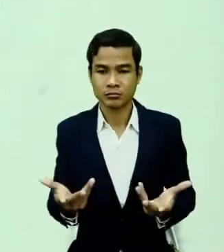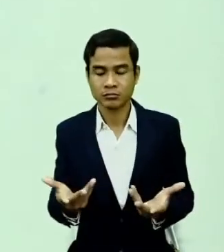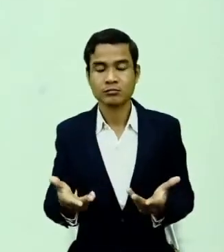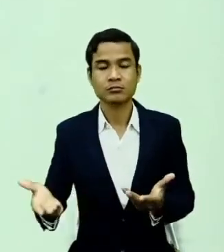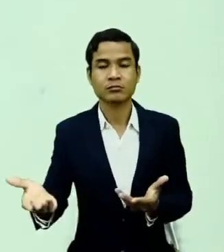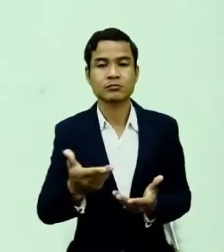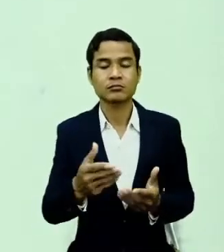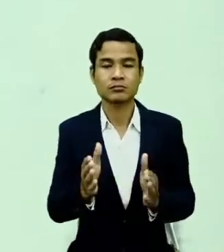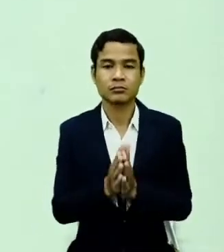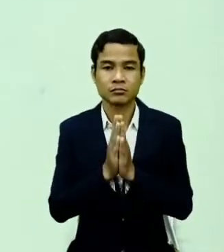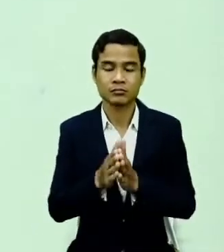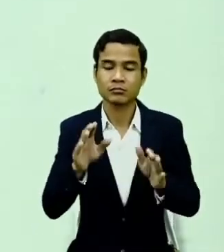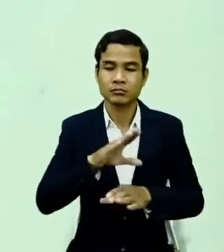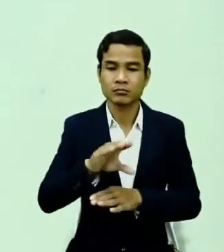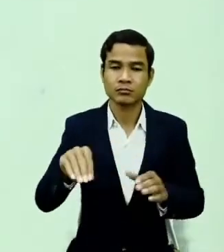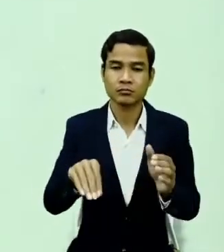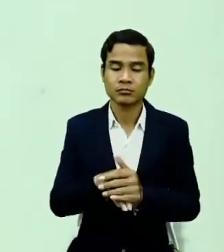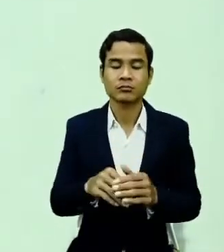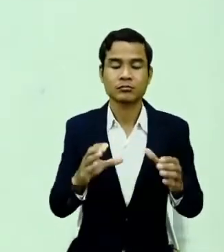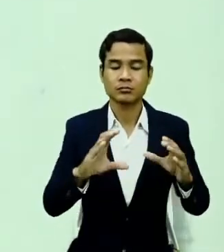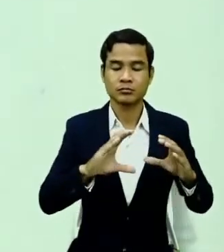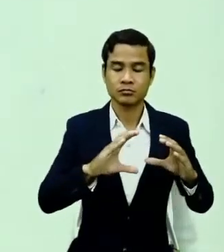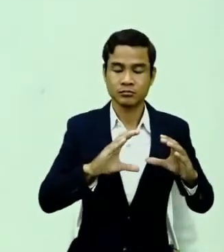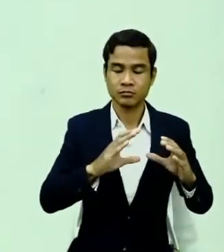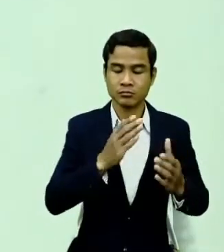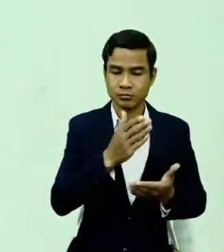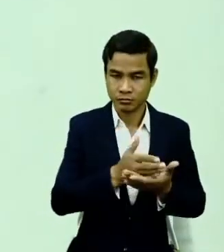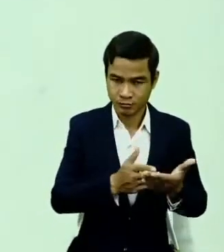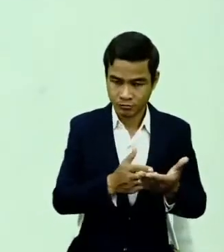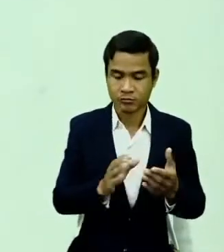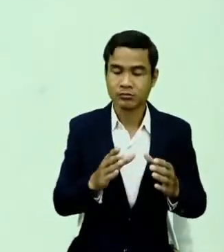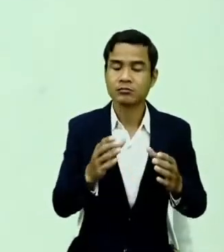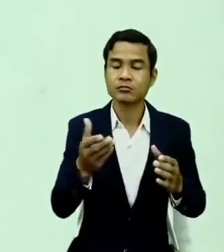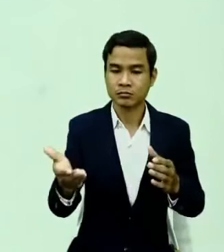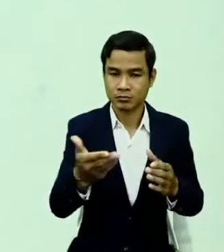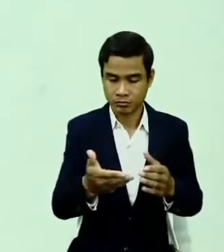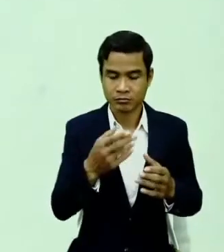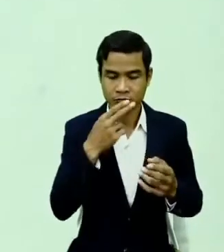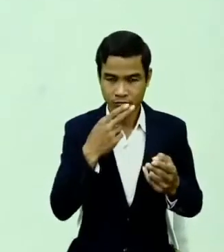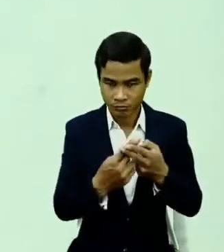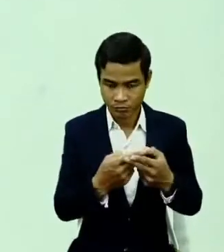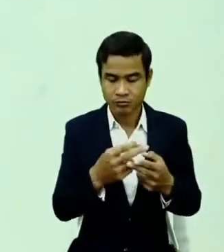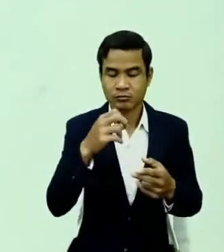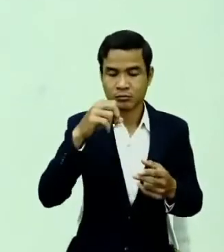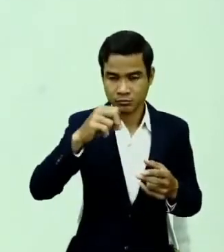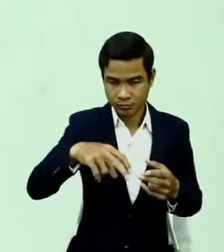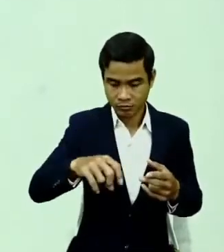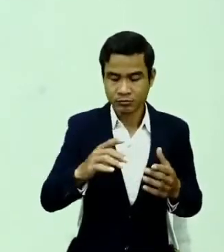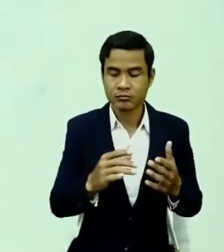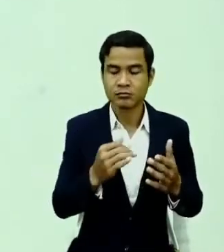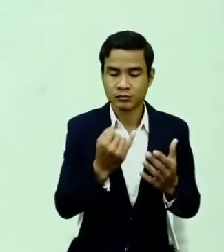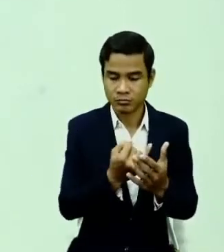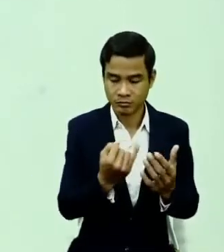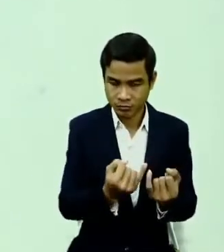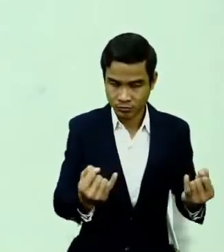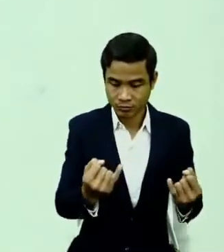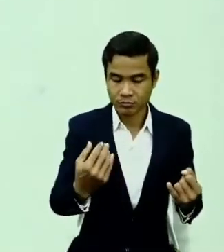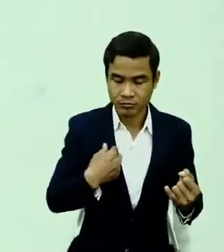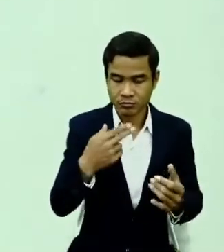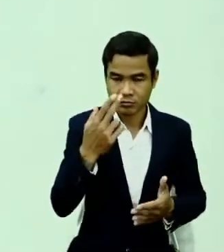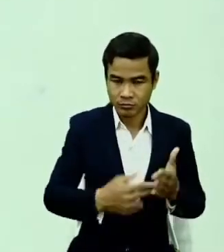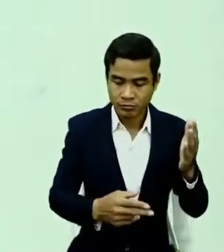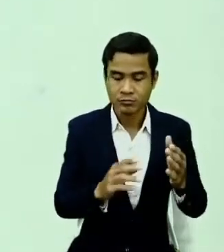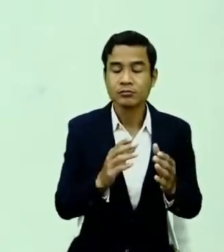សូមឲ្យកូនទាំងអស់គ្នាចែកចេញជា3ចំណែកដោយទី1កូនឆ្លើយថាតម្រូវការរបស់កុមារមានអីខ្លះកូនរៀបរាប់ម